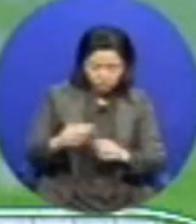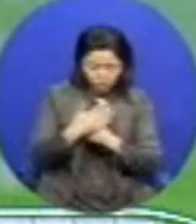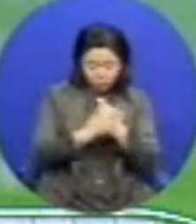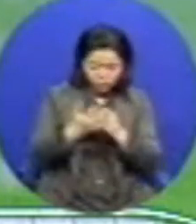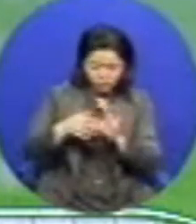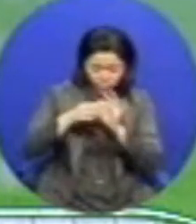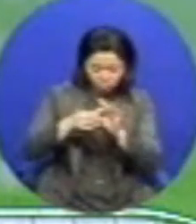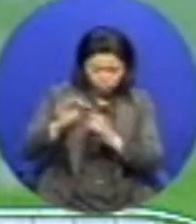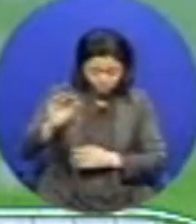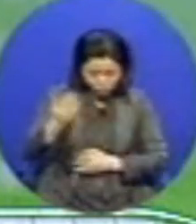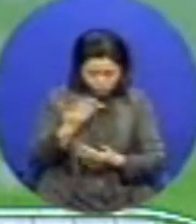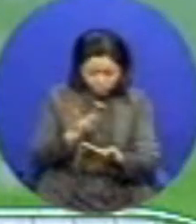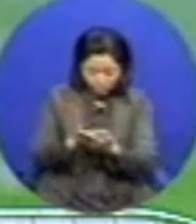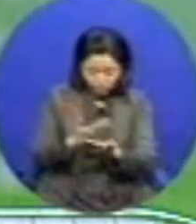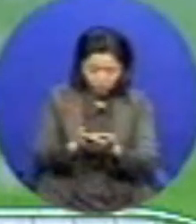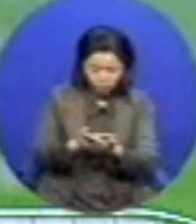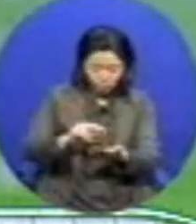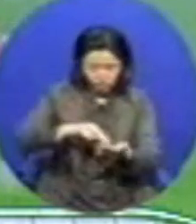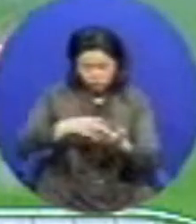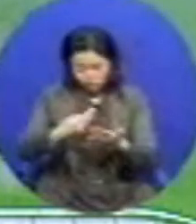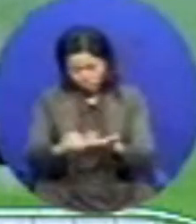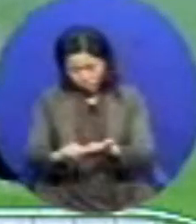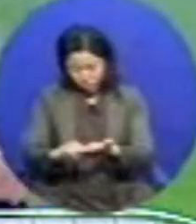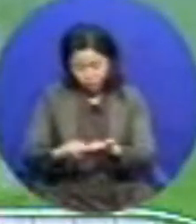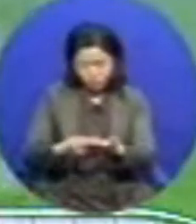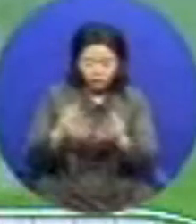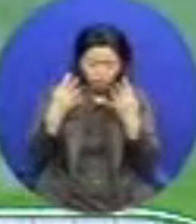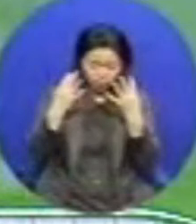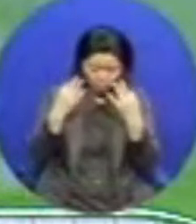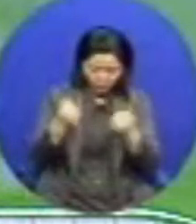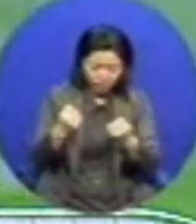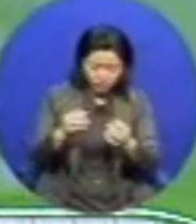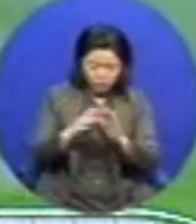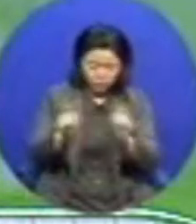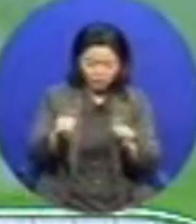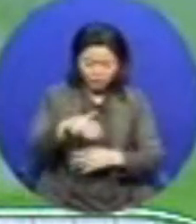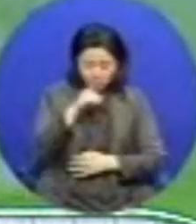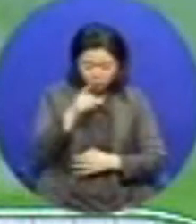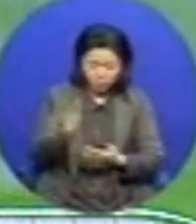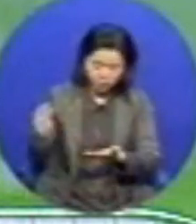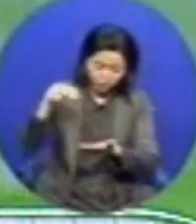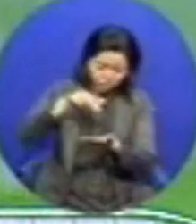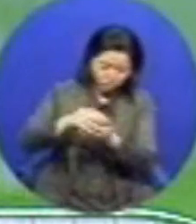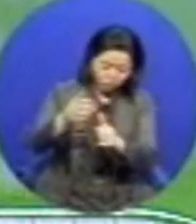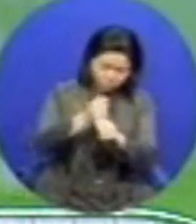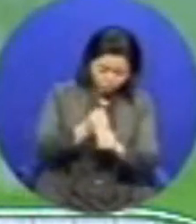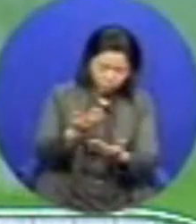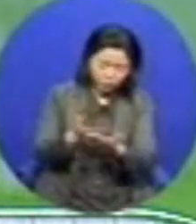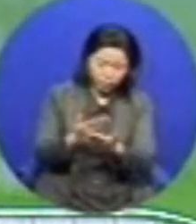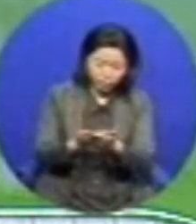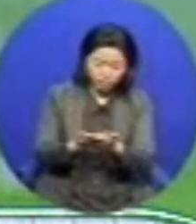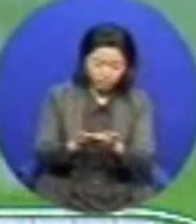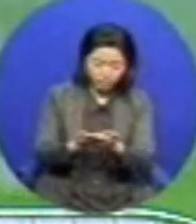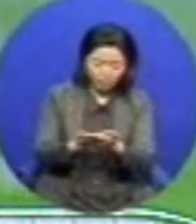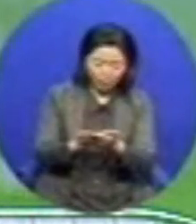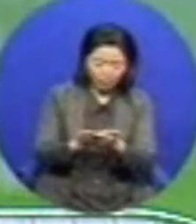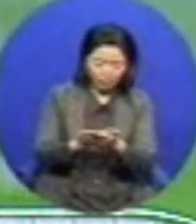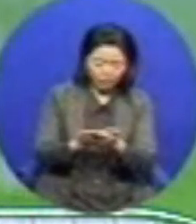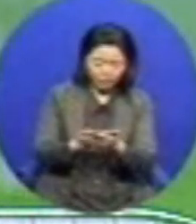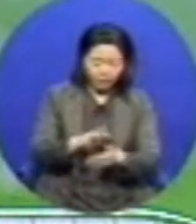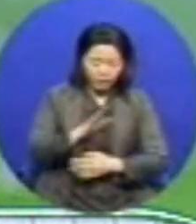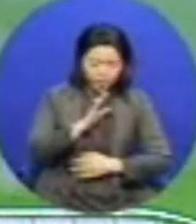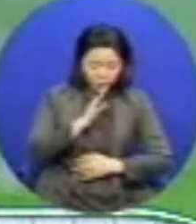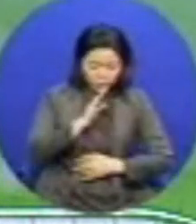되게 하소서 쓰러져 있는 수많은 사람들이 있습니다 세워 부 뚫어 주게 하소서 정말